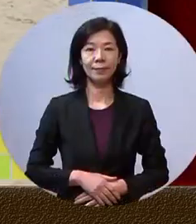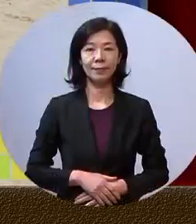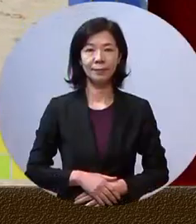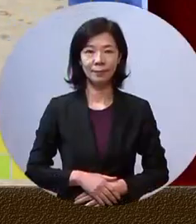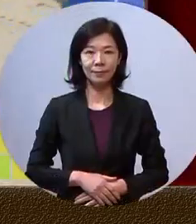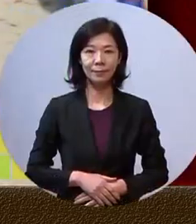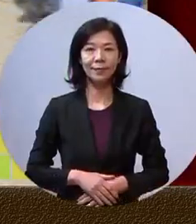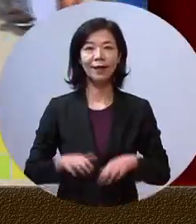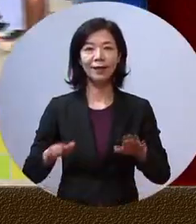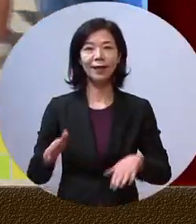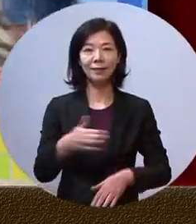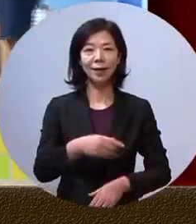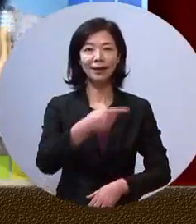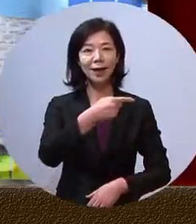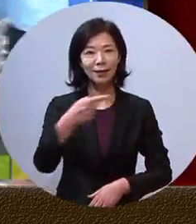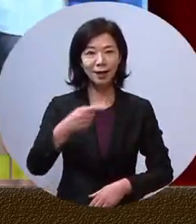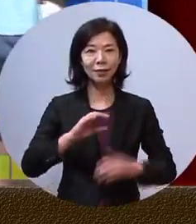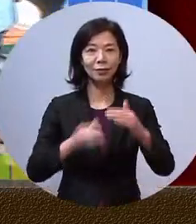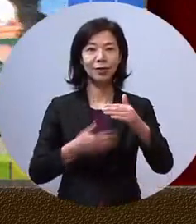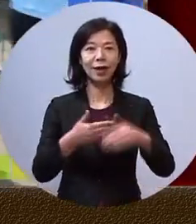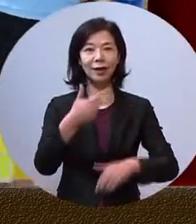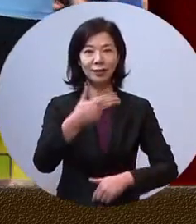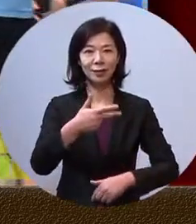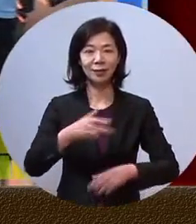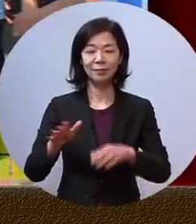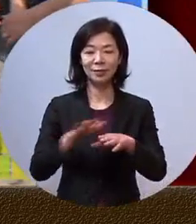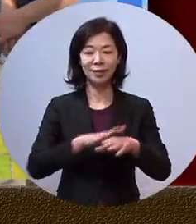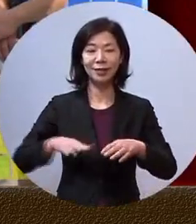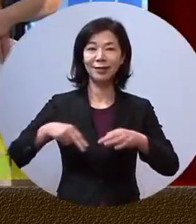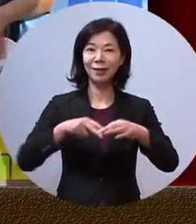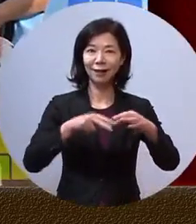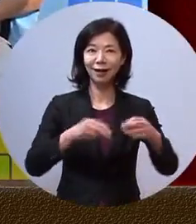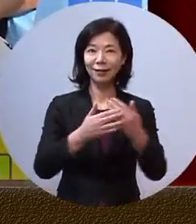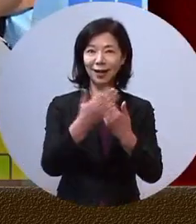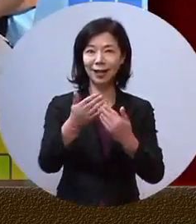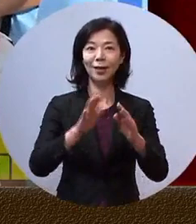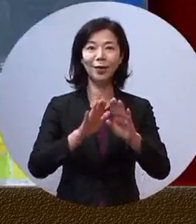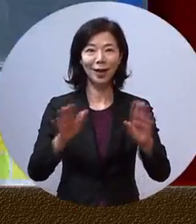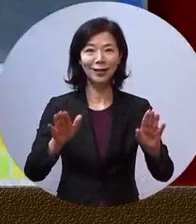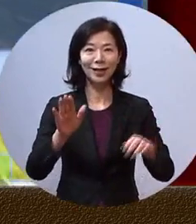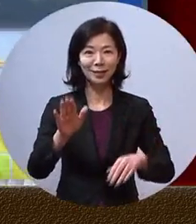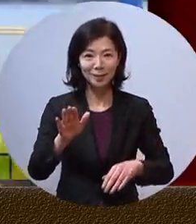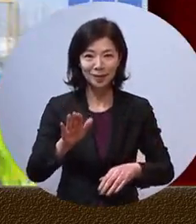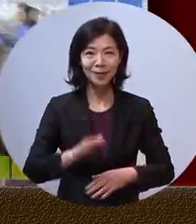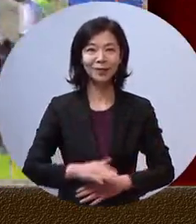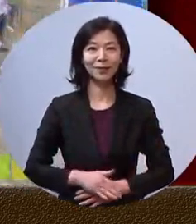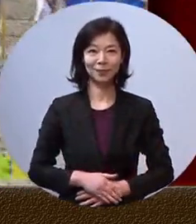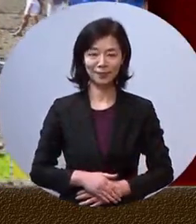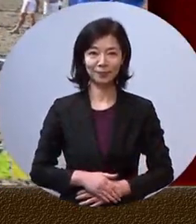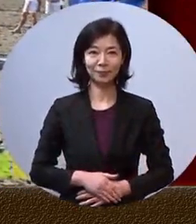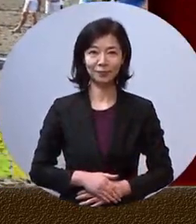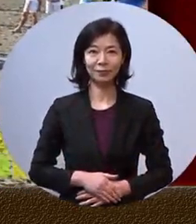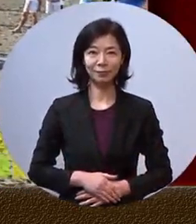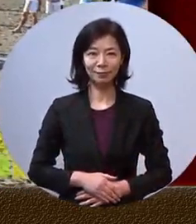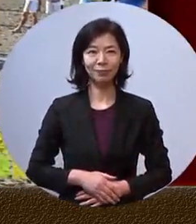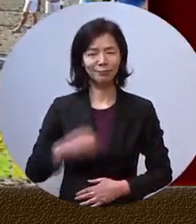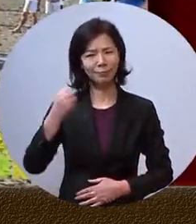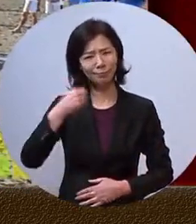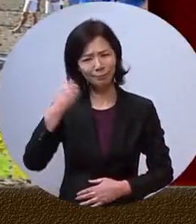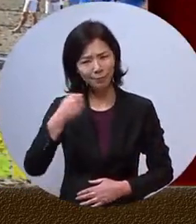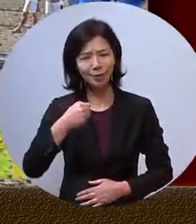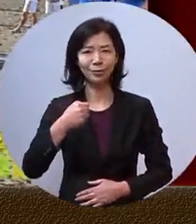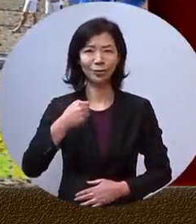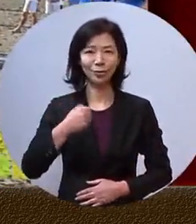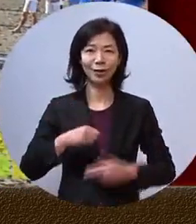ただいまより第1回藤沢市ビーチサッカー大会を開会いたします。 まだまだ暑いさなか